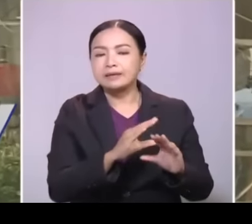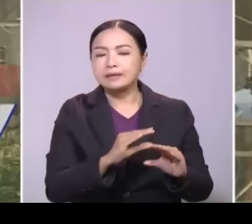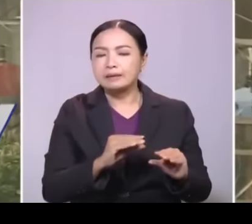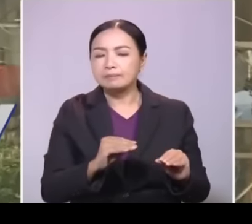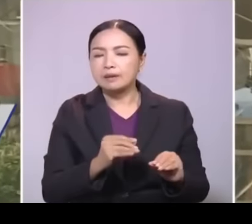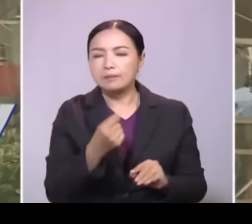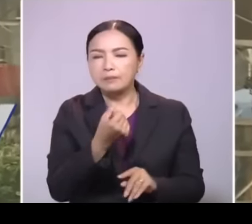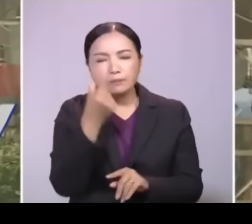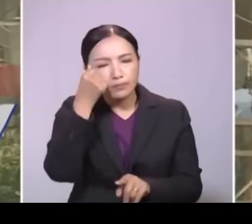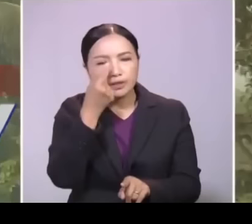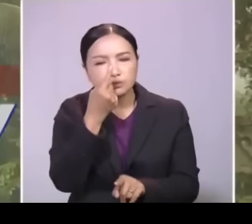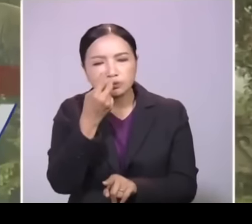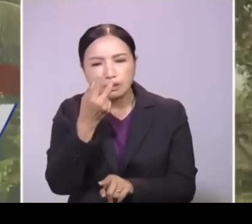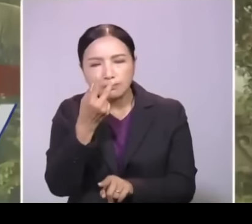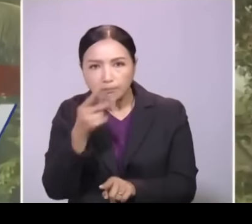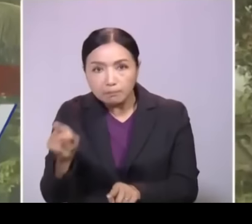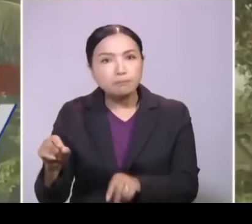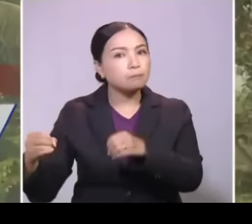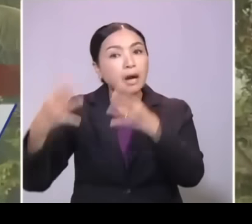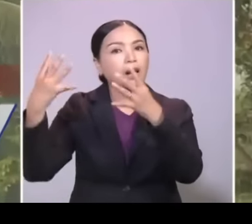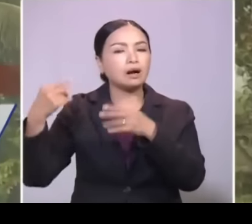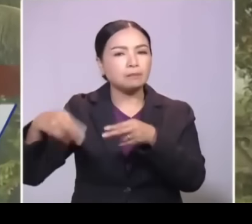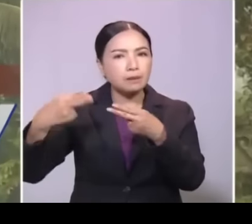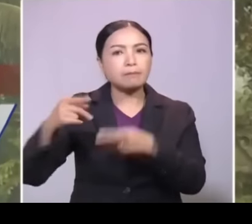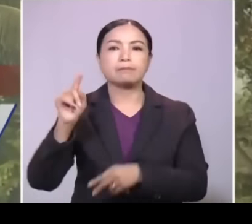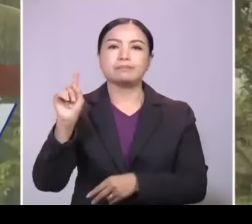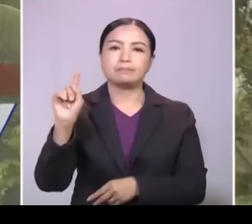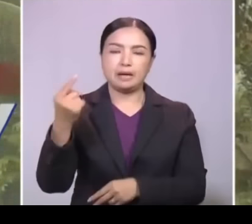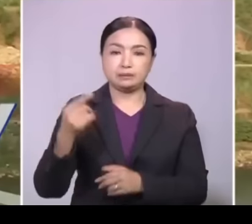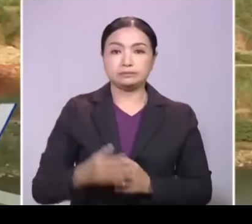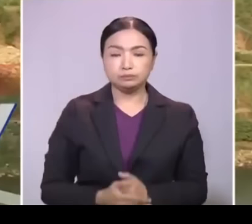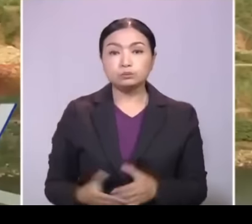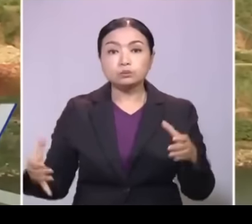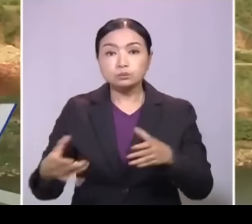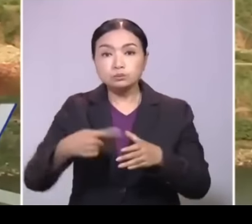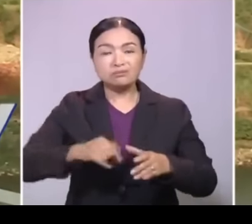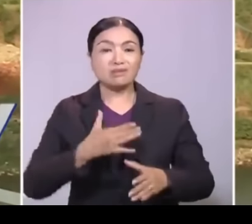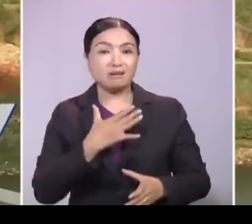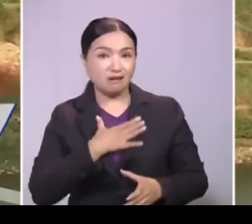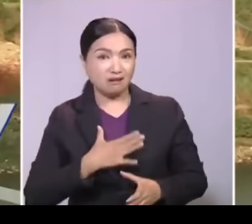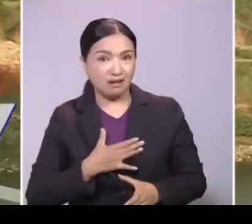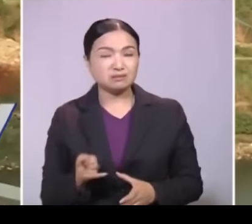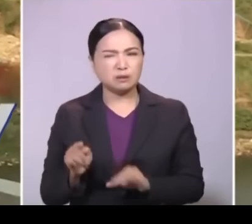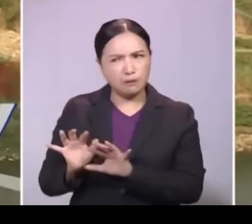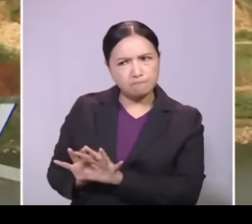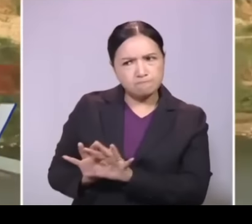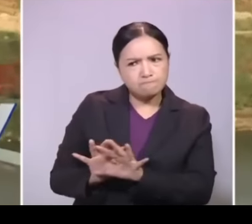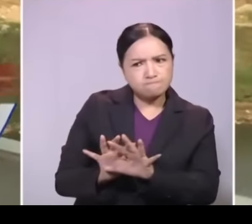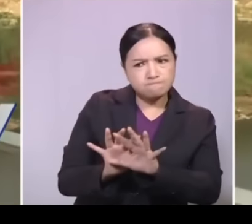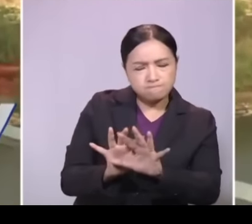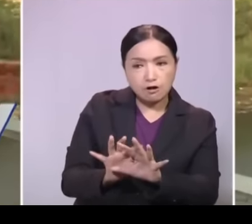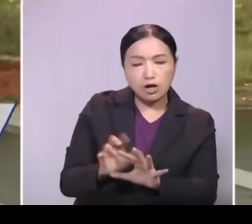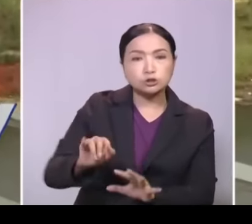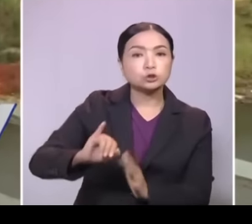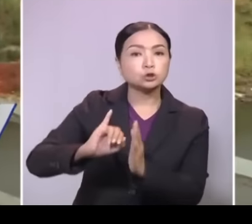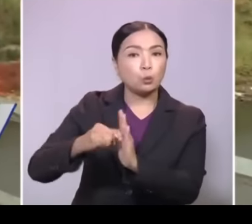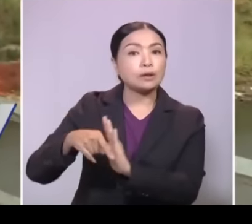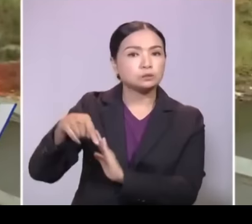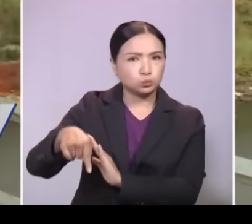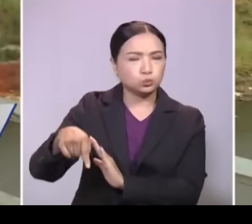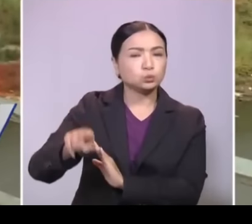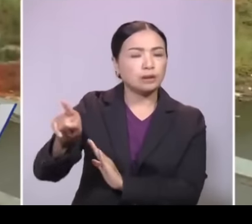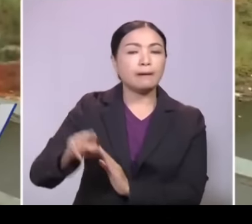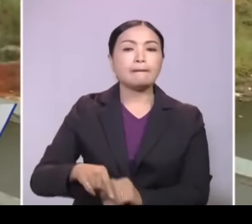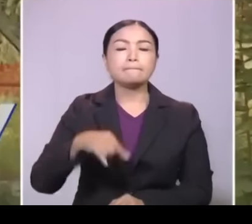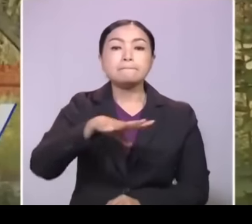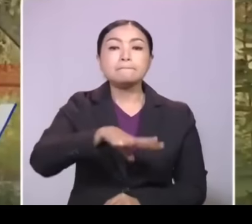าดว่ากองกำลังกะเหรี่ยงกลุ่มต่อต้านนั้นก็จะแบ่งกำลังไปดักซุ่มโจมตีกำลังเสริมของทหารเมียนมาที่จังหวัดกอกะเร็ดนะครับห่างจากเ